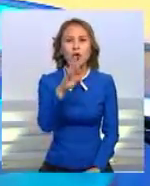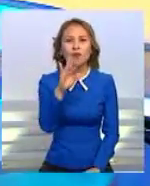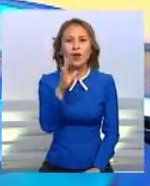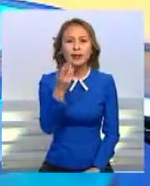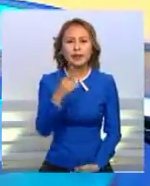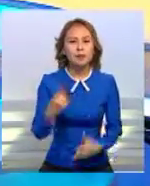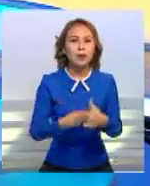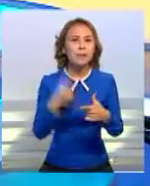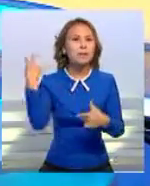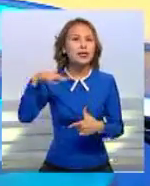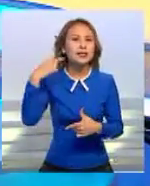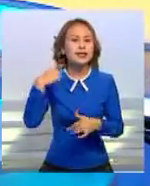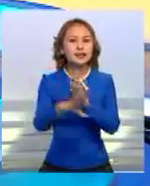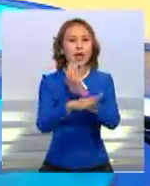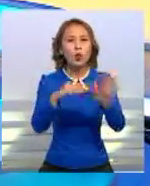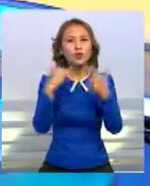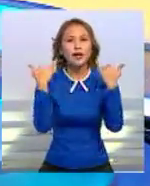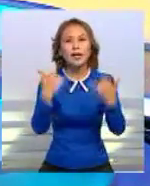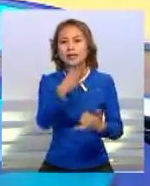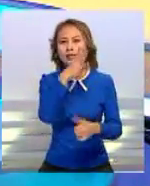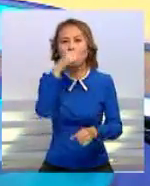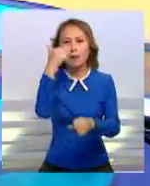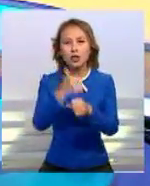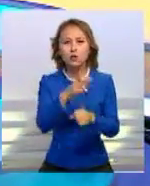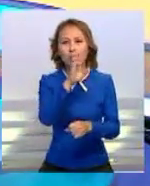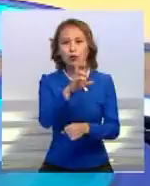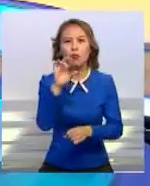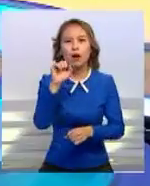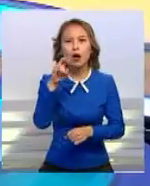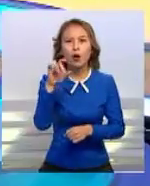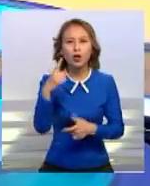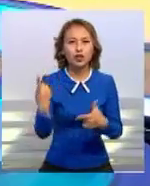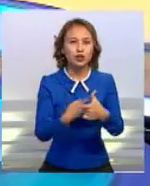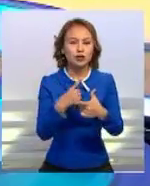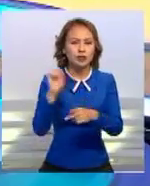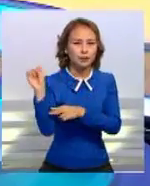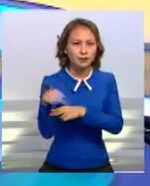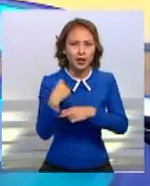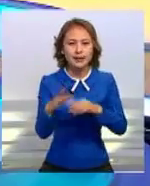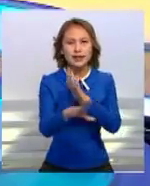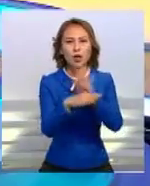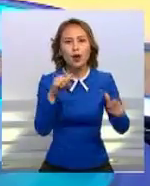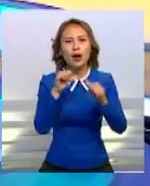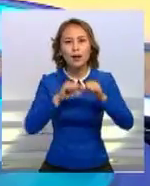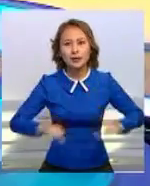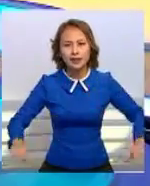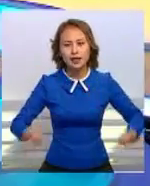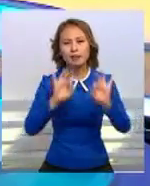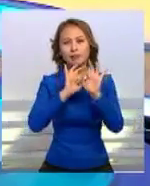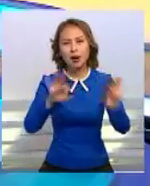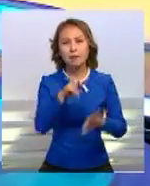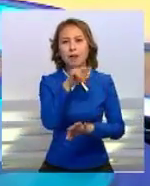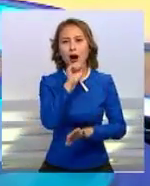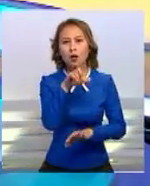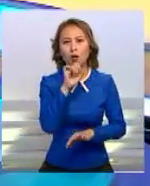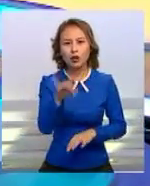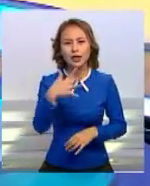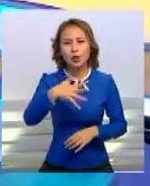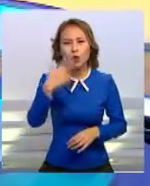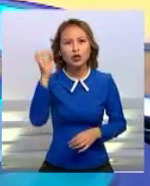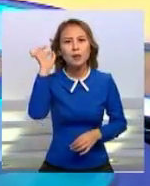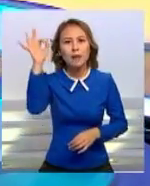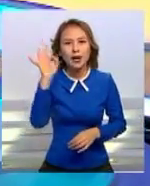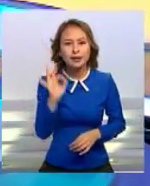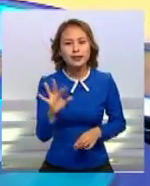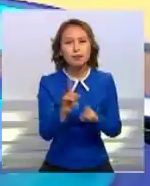Словенияда өткен президенттік сайлауда қазіргі ел басшысы Борут Пахор жеңіске жетті. Сайлау комиссиясының мәлімдеуінше Пахор